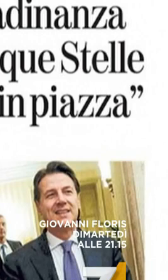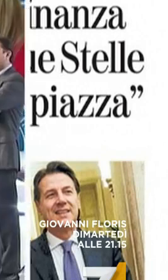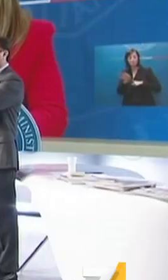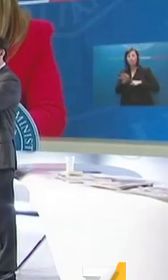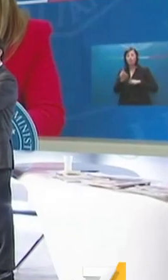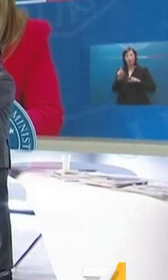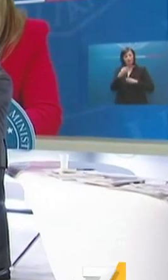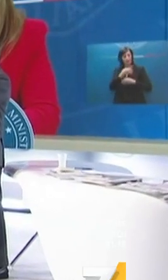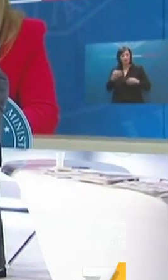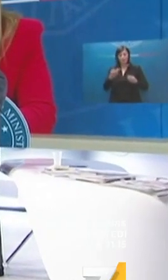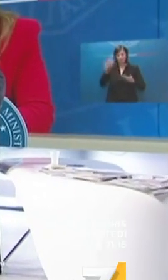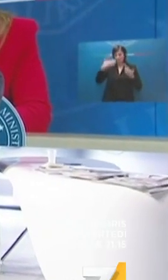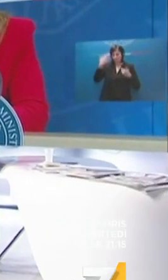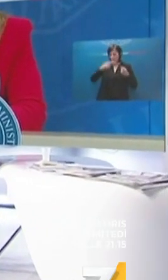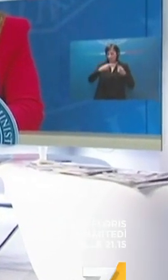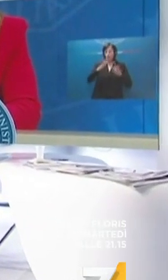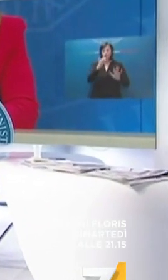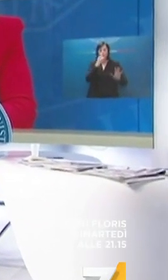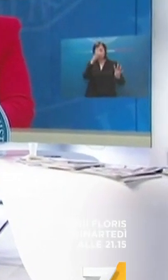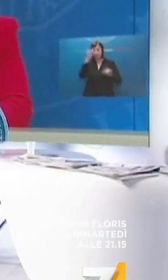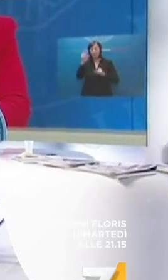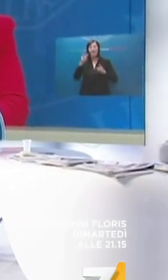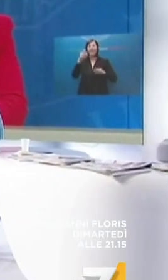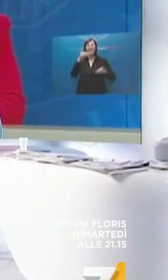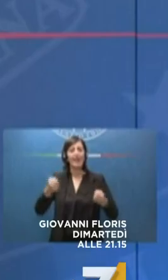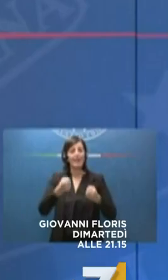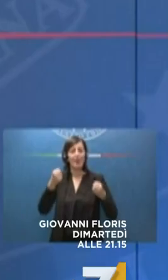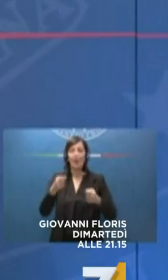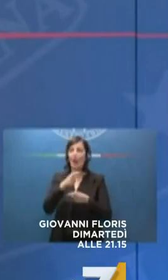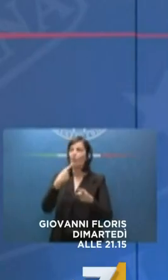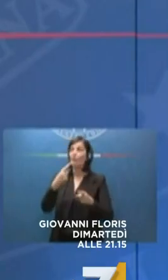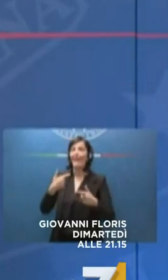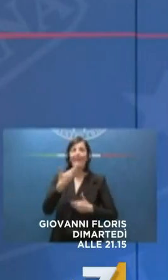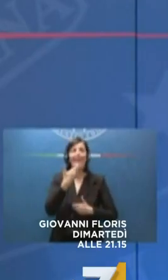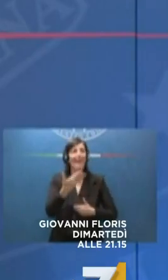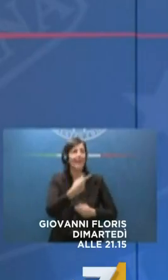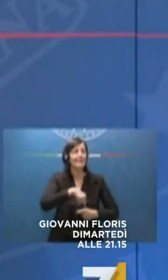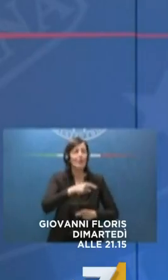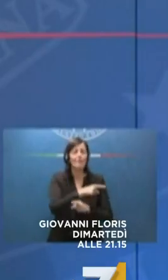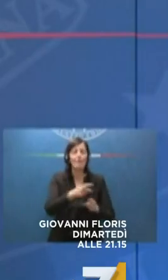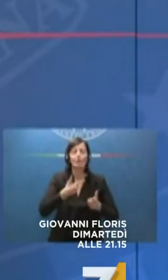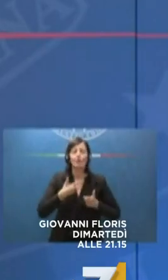Si faceva la conferenza stampa, la campagna elettorale, dicendo: grazie a noi avete